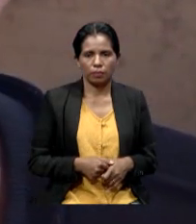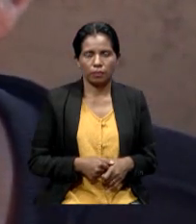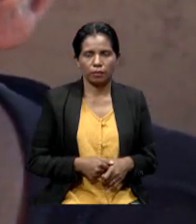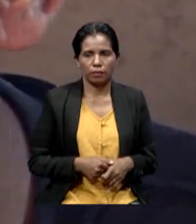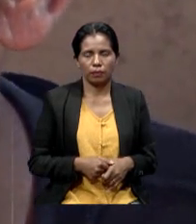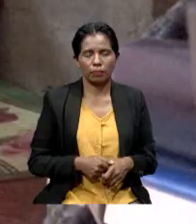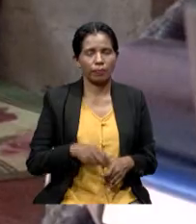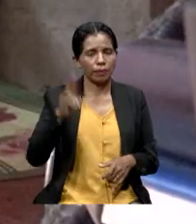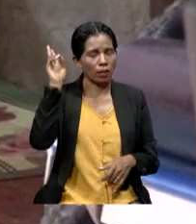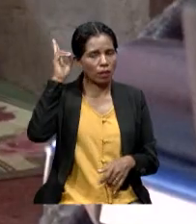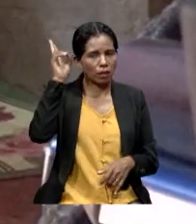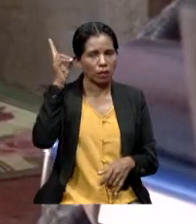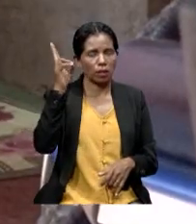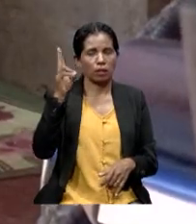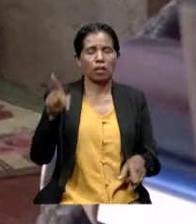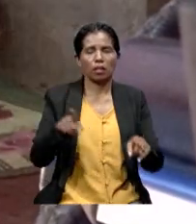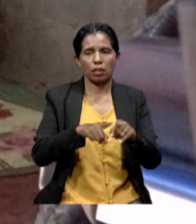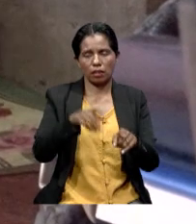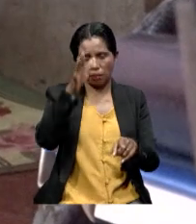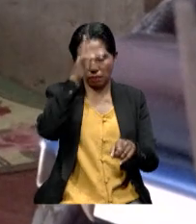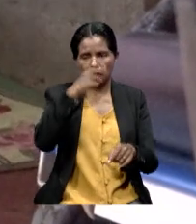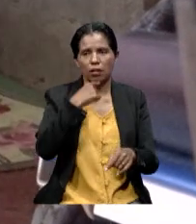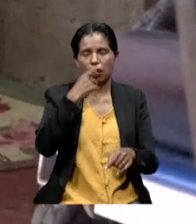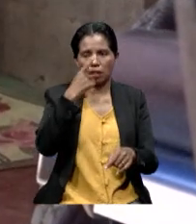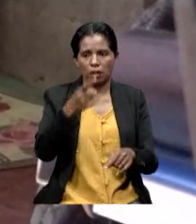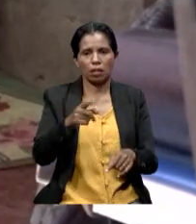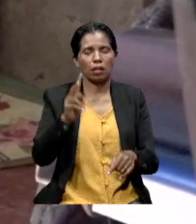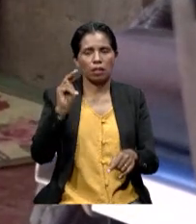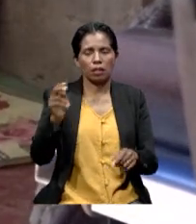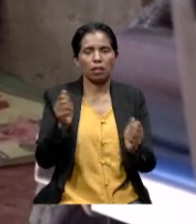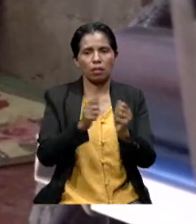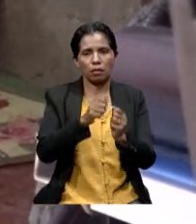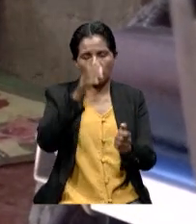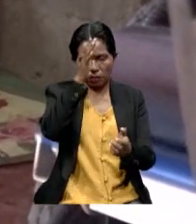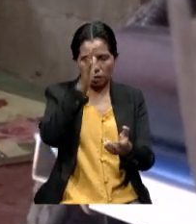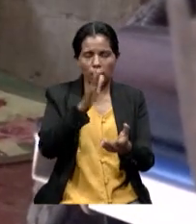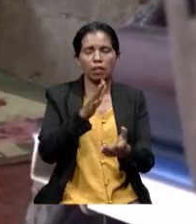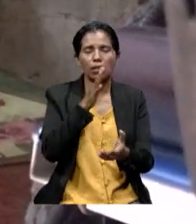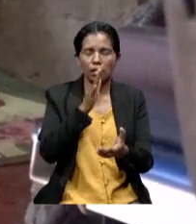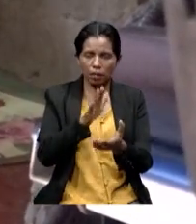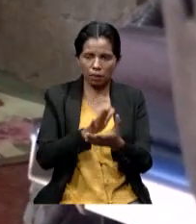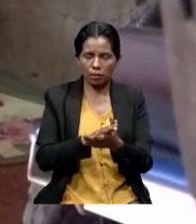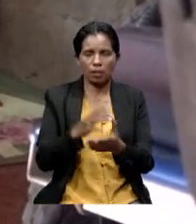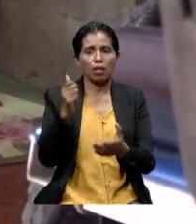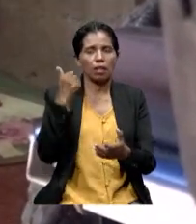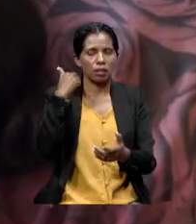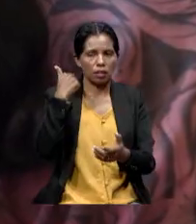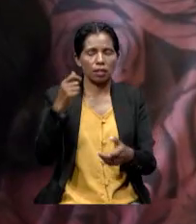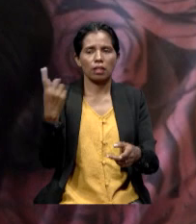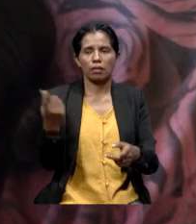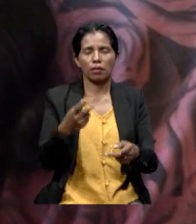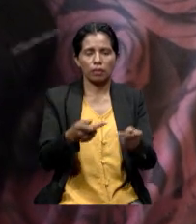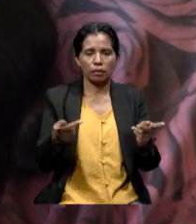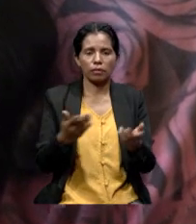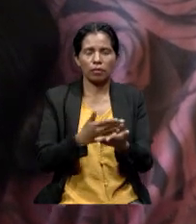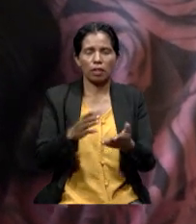Tio Antonio nudar amang hatui nia honya kaben Tio Antonio sempre fahe tempo